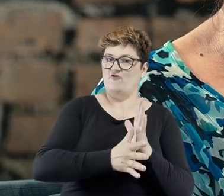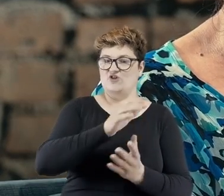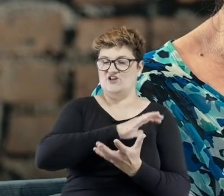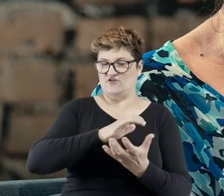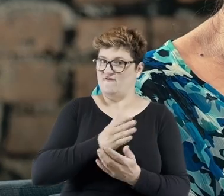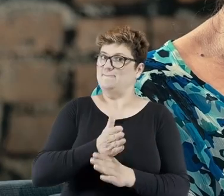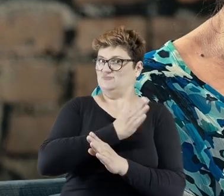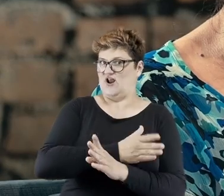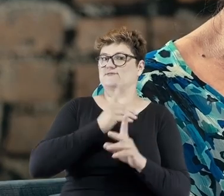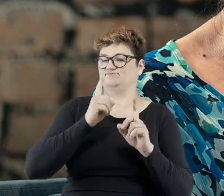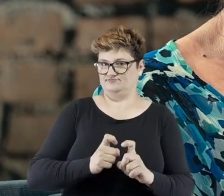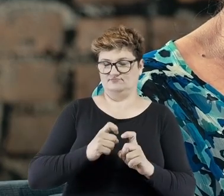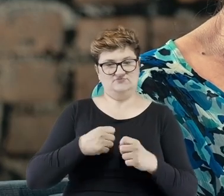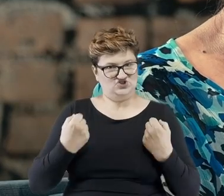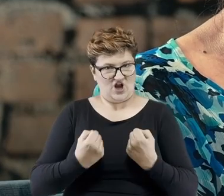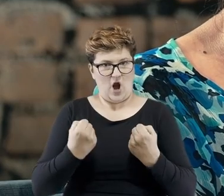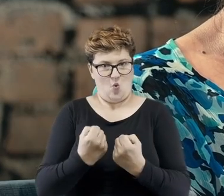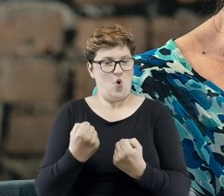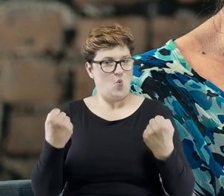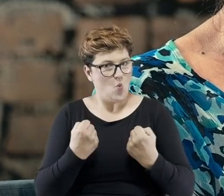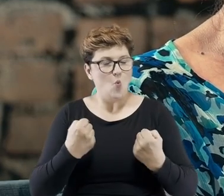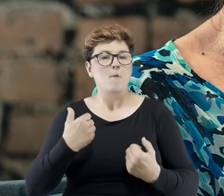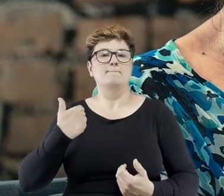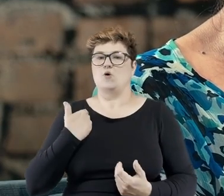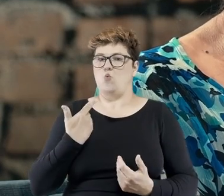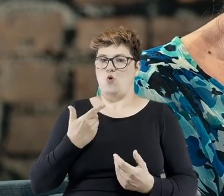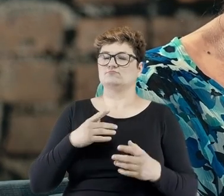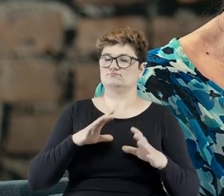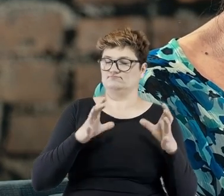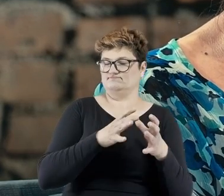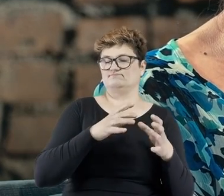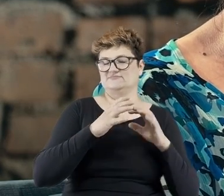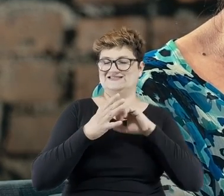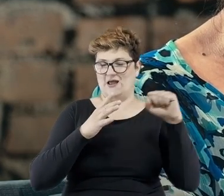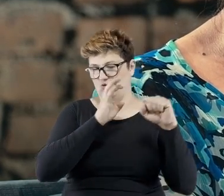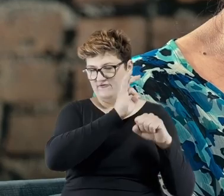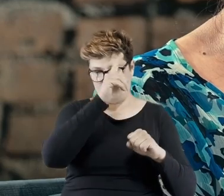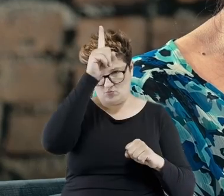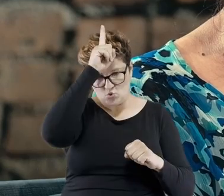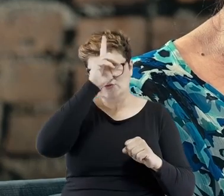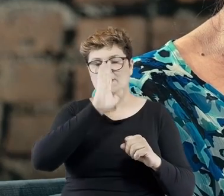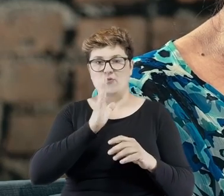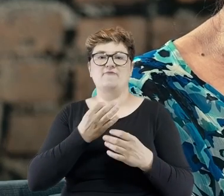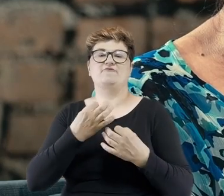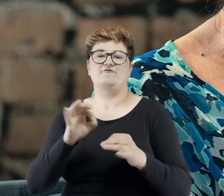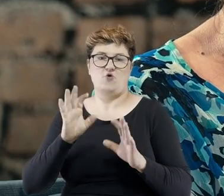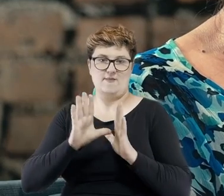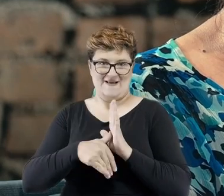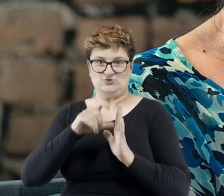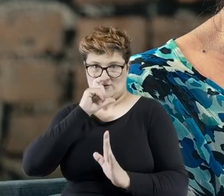wojną światową i bardzo dobrze sobie radziło właśnie w ten czas jeszcze w zaborze pruskim, potem już w wolnym mieście